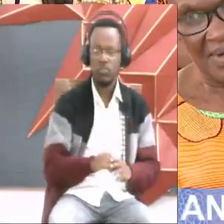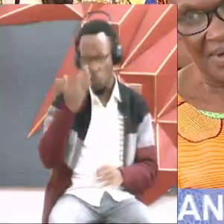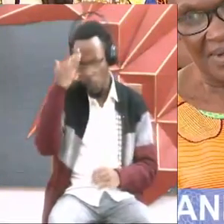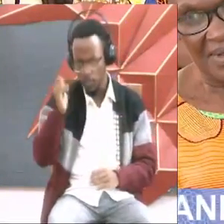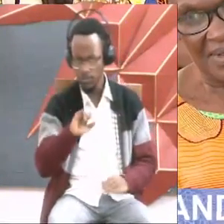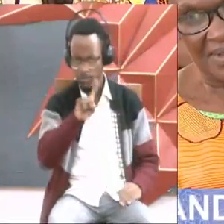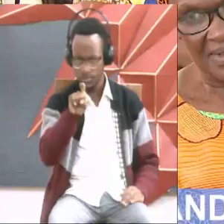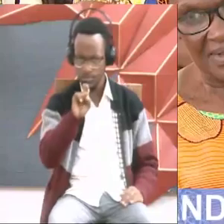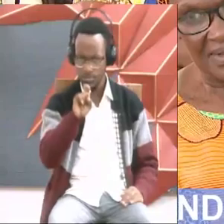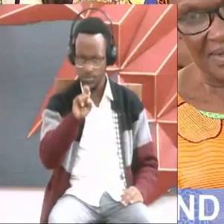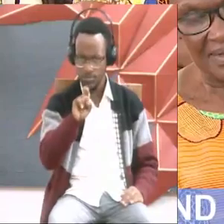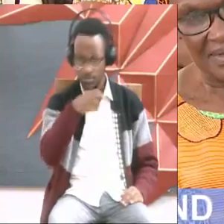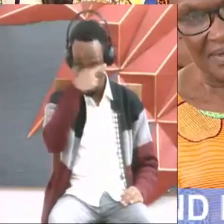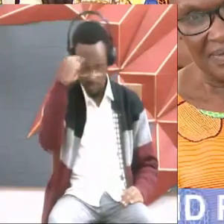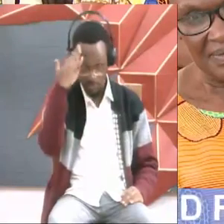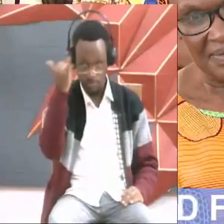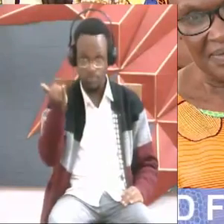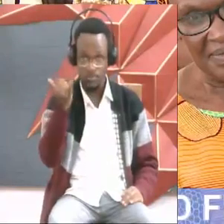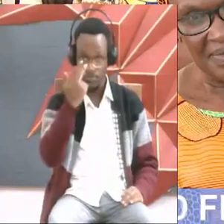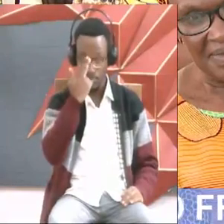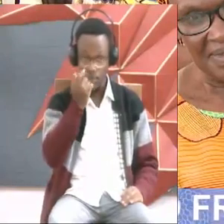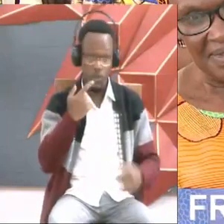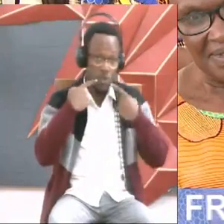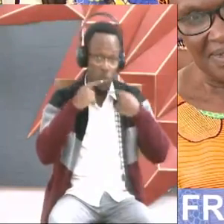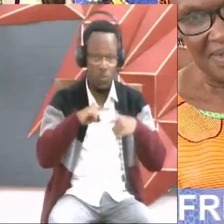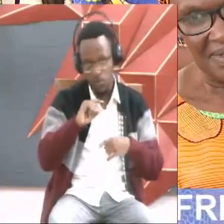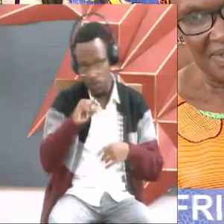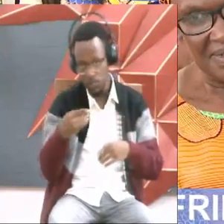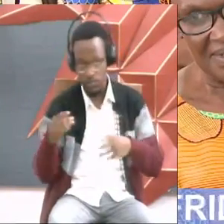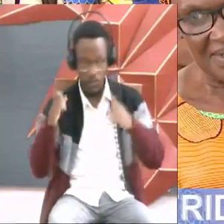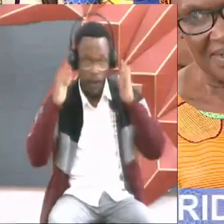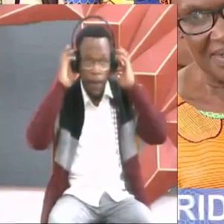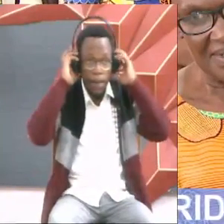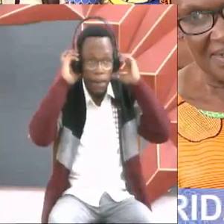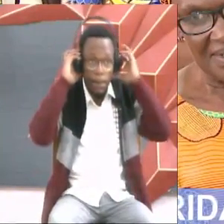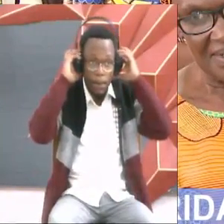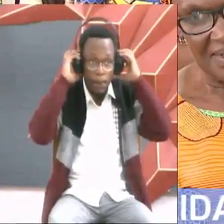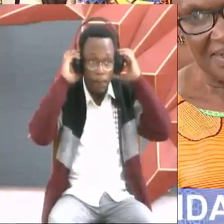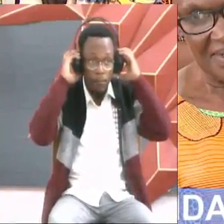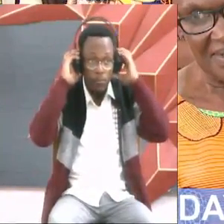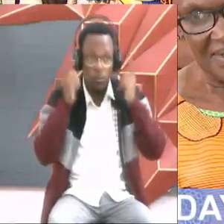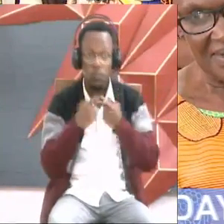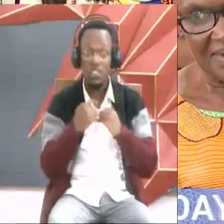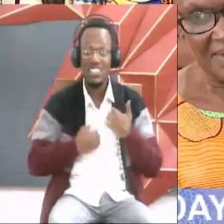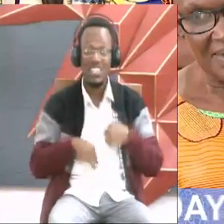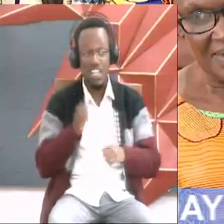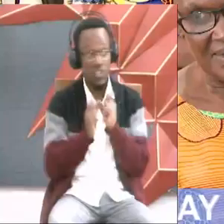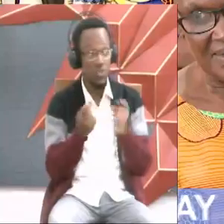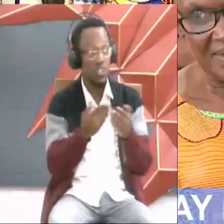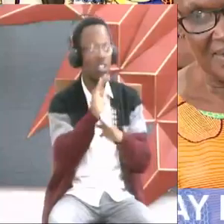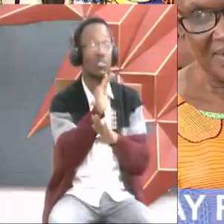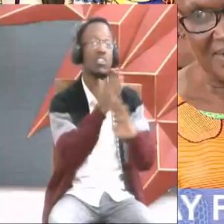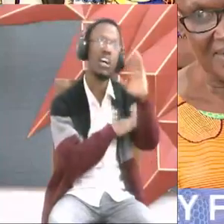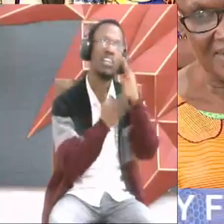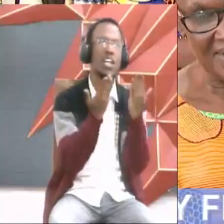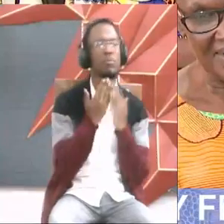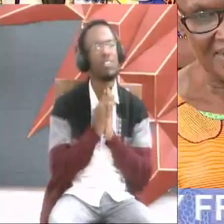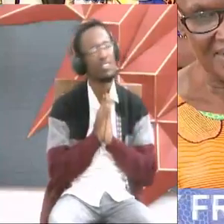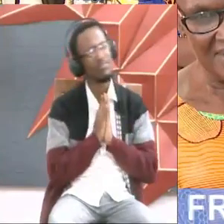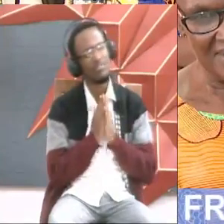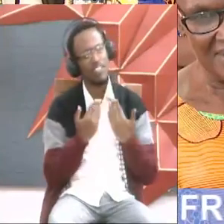Kubera iki? Turiko turababwira utuntu duto tuto, ariko nifuza ko umuntu wese yosaba Imana ati binyinjizemo mwami